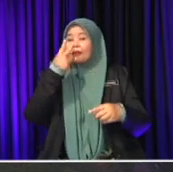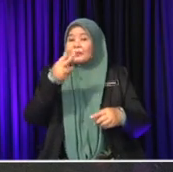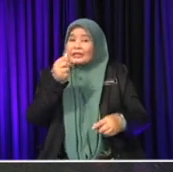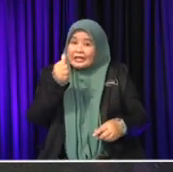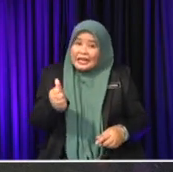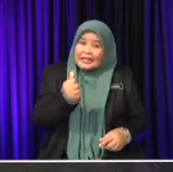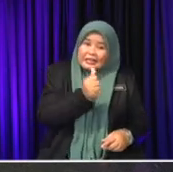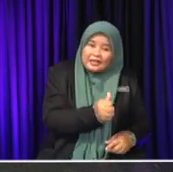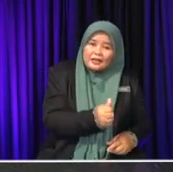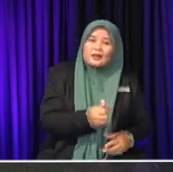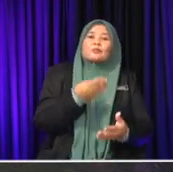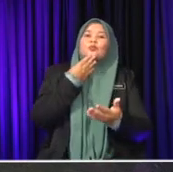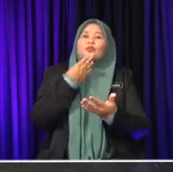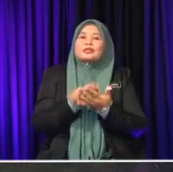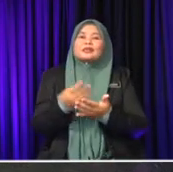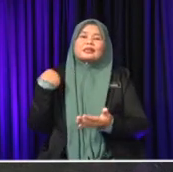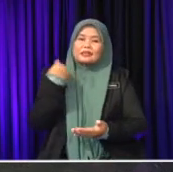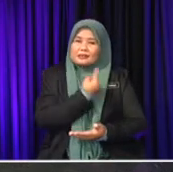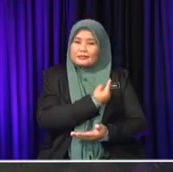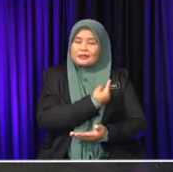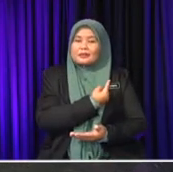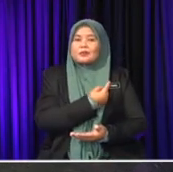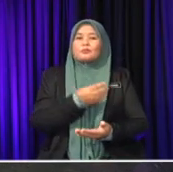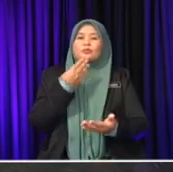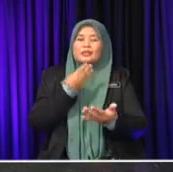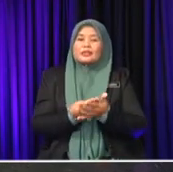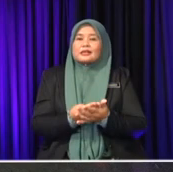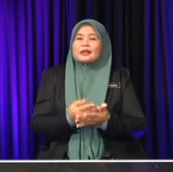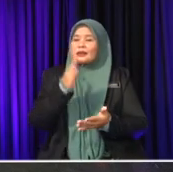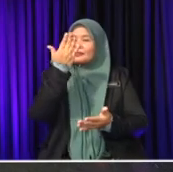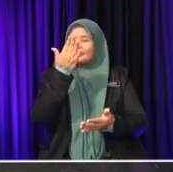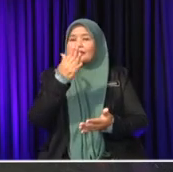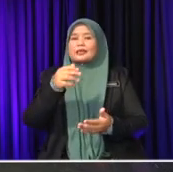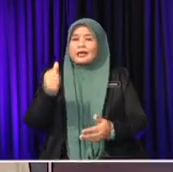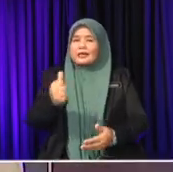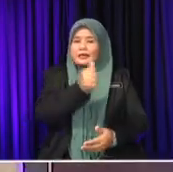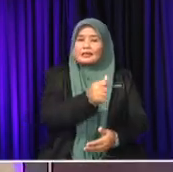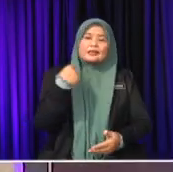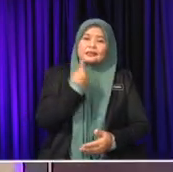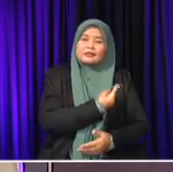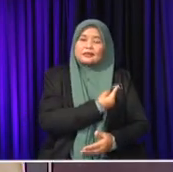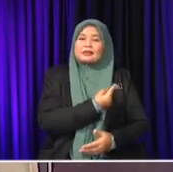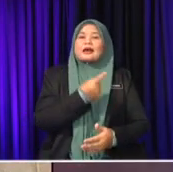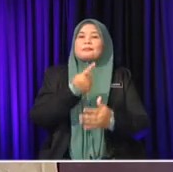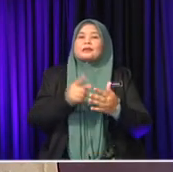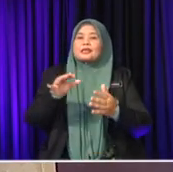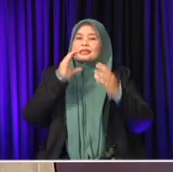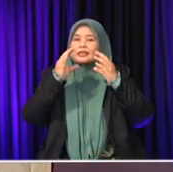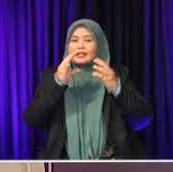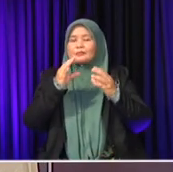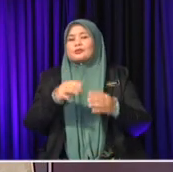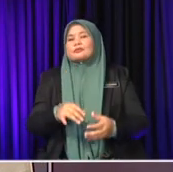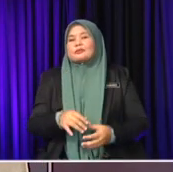budi pekerti Kitalah yang akan mencerminkan akhlak kita Budi bahasa kita bercakap dengan orang lain